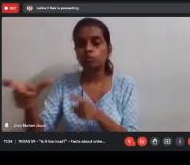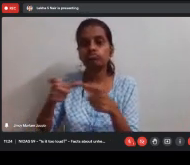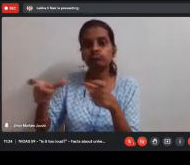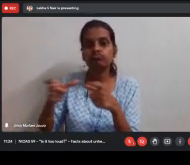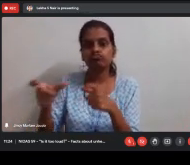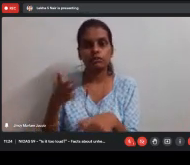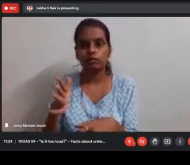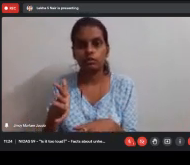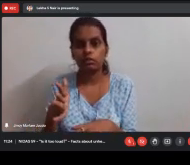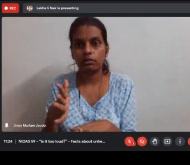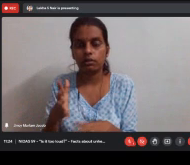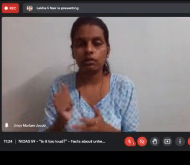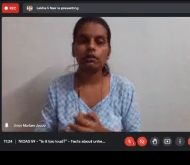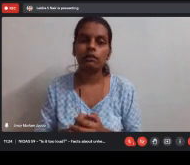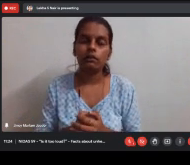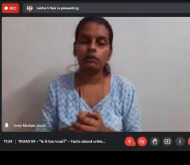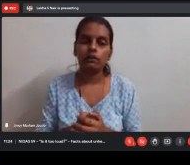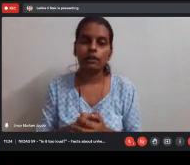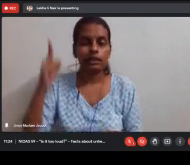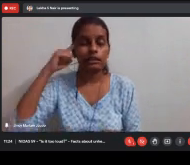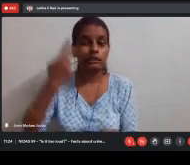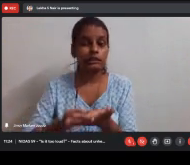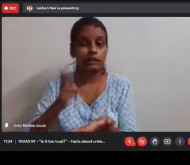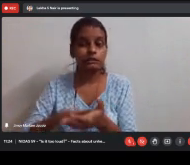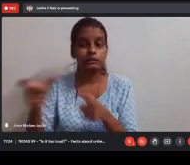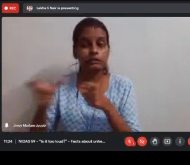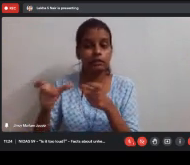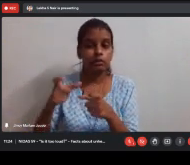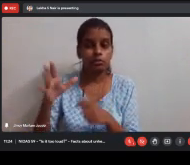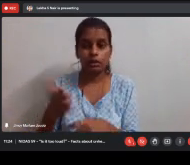സോ അതൊക്കെ ഒരു സിഗരറ്റ് സ്മോക്കിങ്ങിന്റെ നെഗറ്റീവ് ഇഫക്ട്സ് ആണ്, അത് കേൾവിക്കുറവിനെയും ബാധിക്കാം.